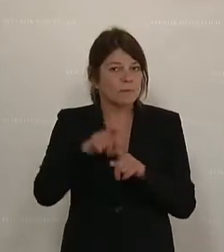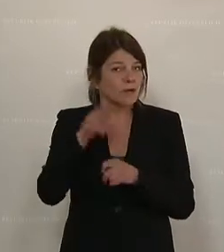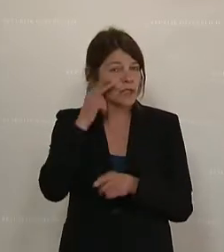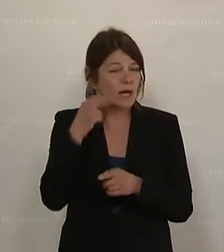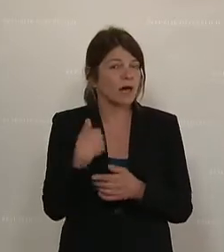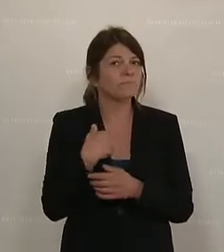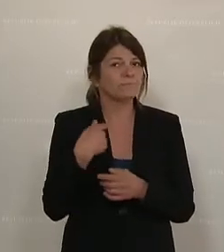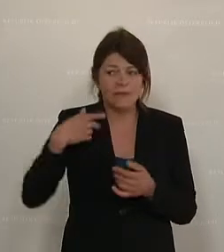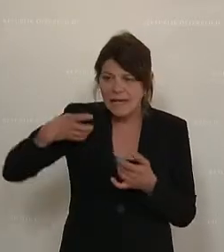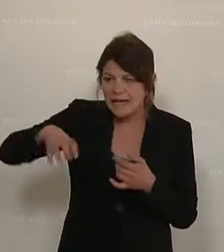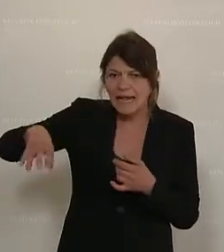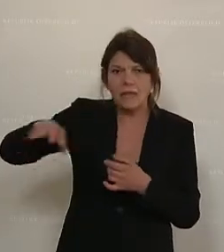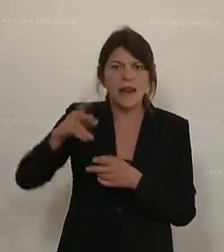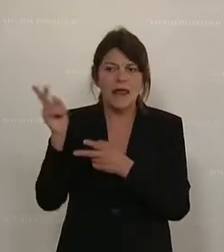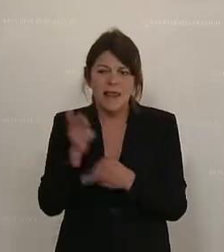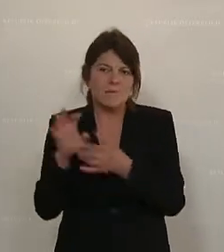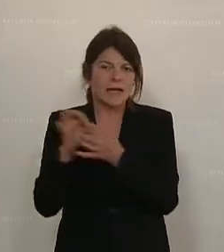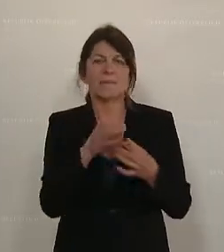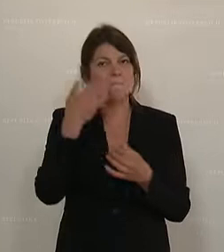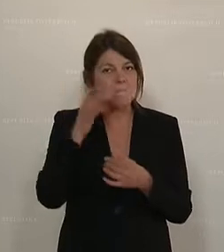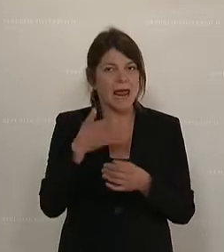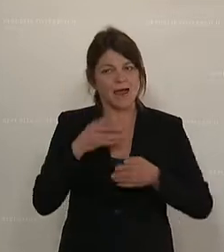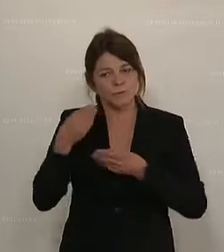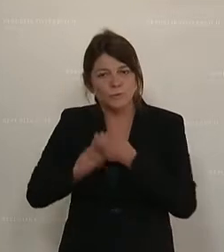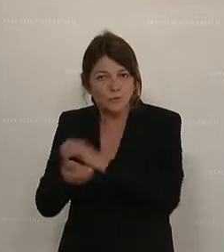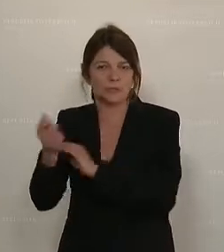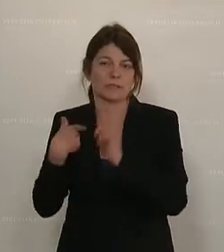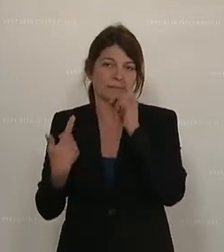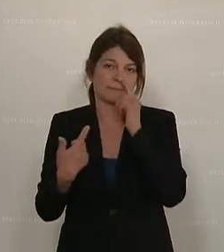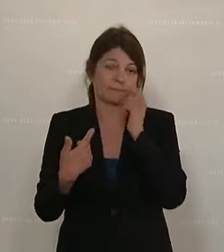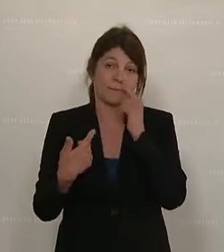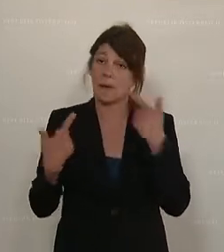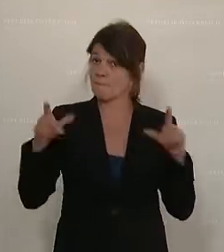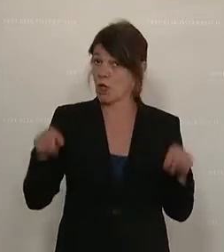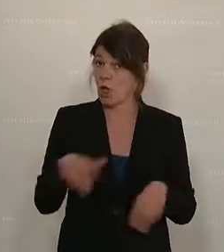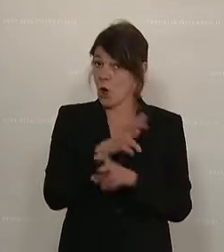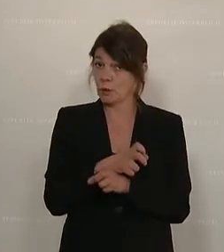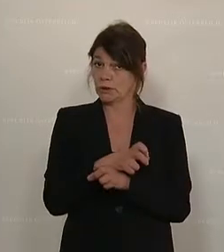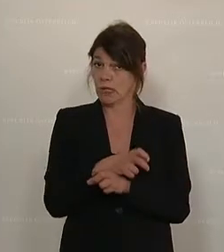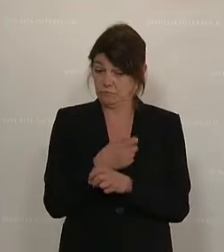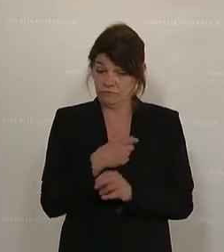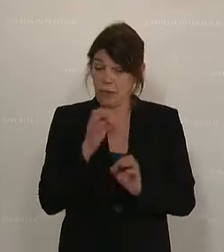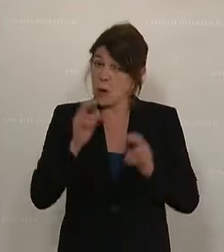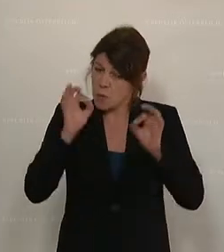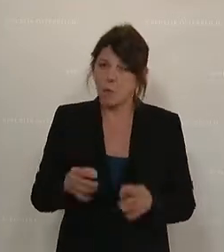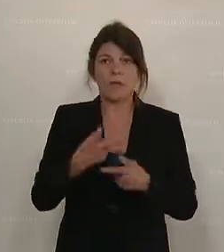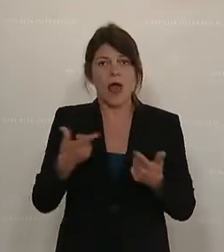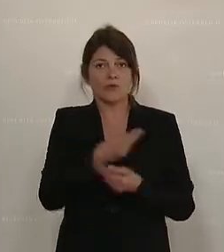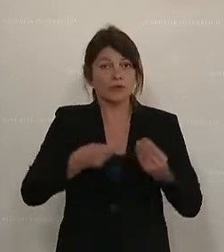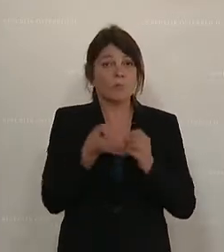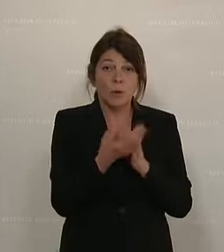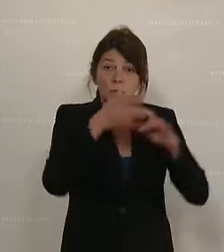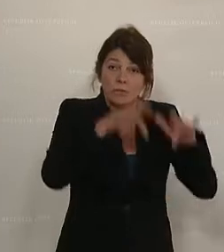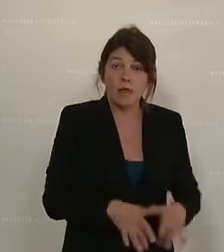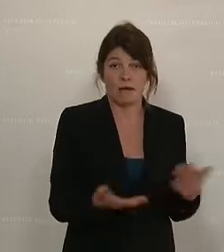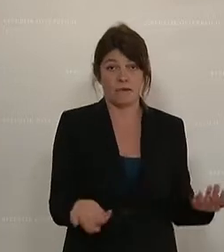wir regionale Lieferketten mehr unterstützen. Und das heißt, wir haben in Österreich wirklich gute landwirtschaftliche Produkte. Die